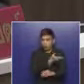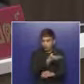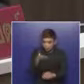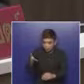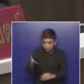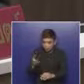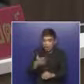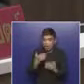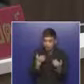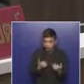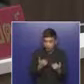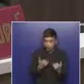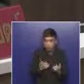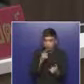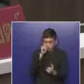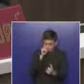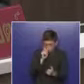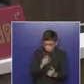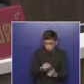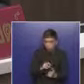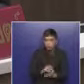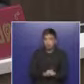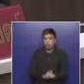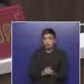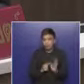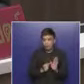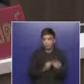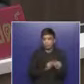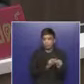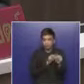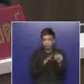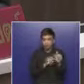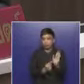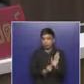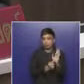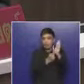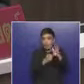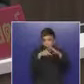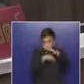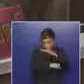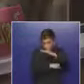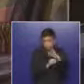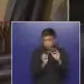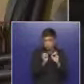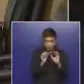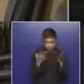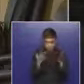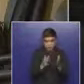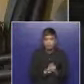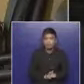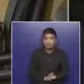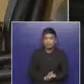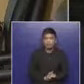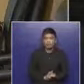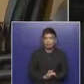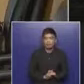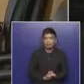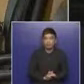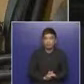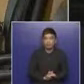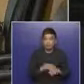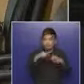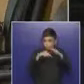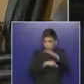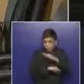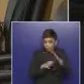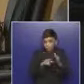รในยุคสมัยนี้มากว่าเราต้องเป็นตัวอย่างแล้วก็เราต้องโปร่งใสการโปร่งใสในความหมายนั้นก็คือว่าต้